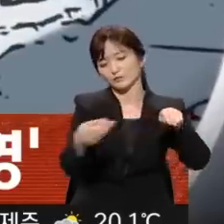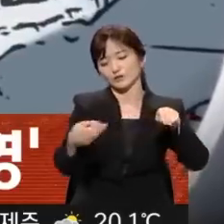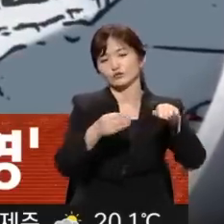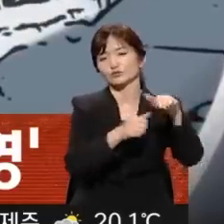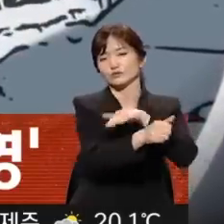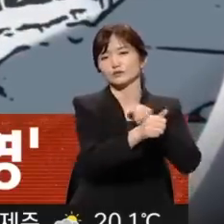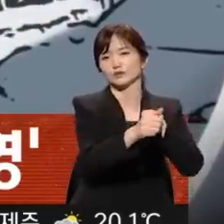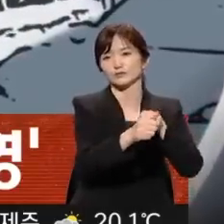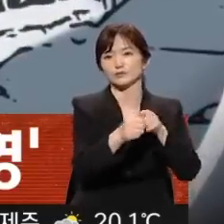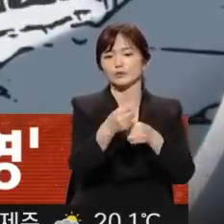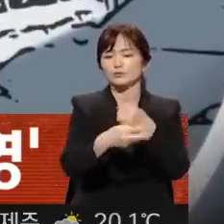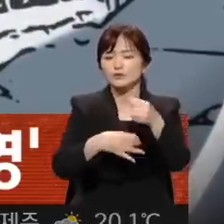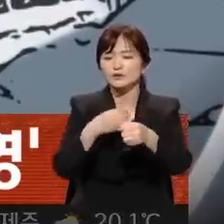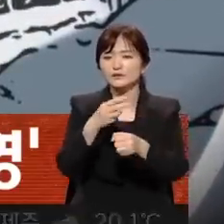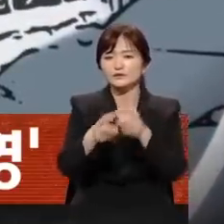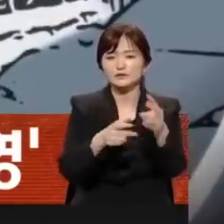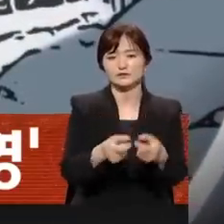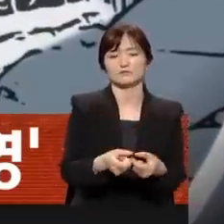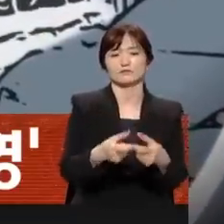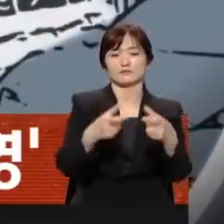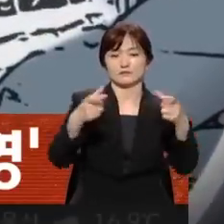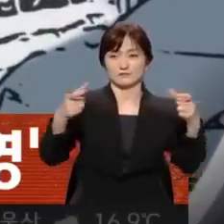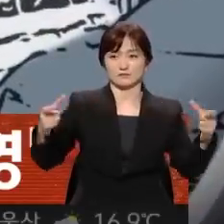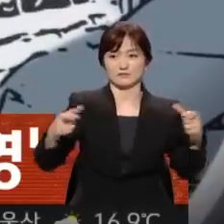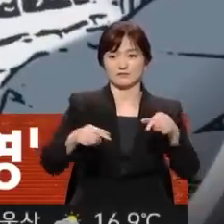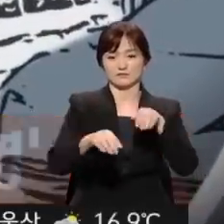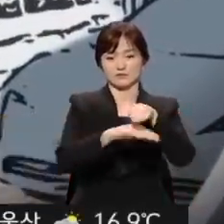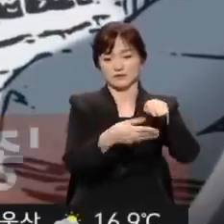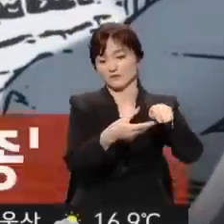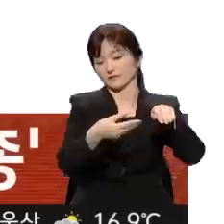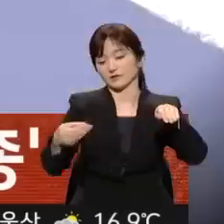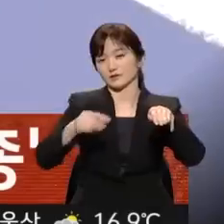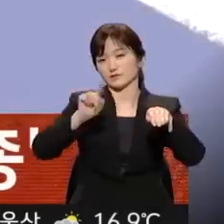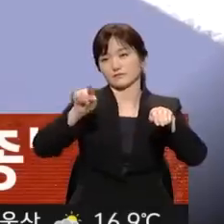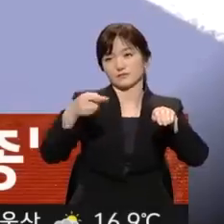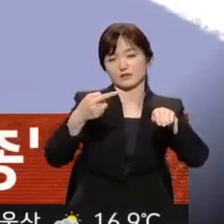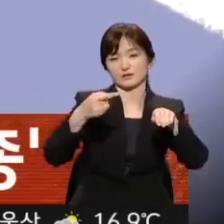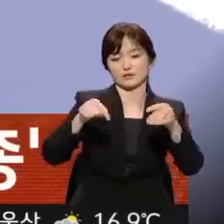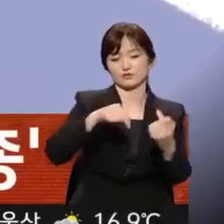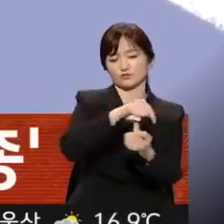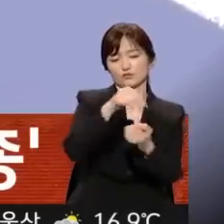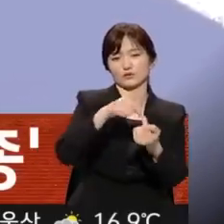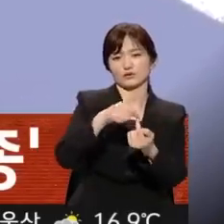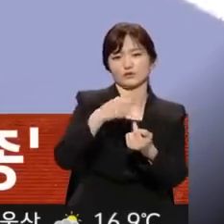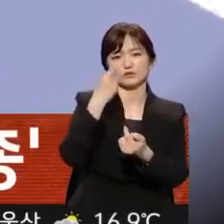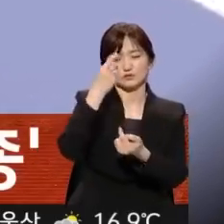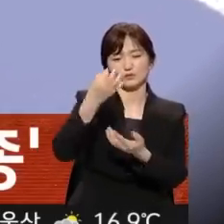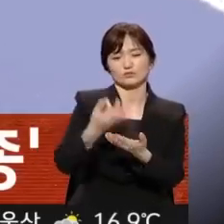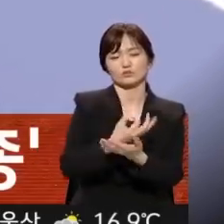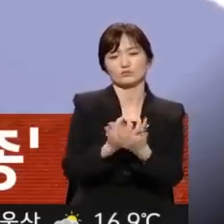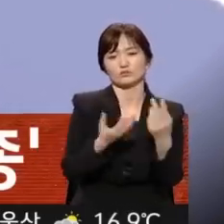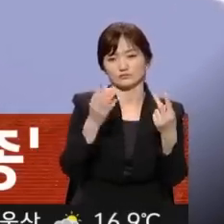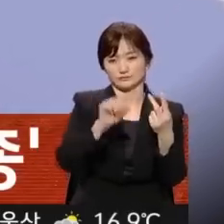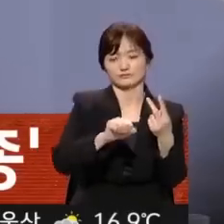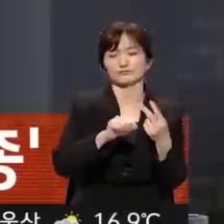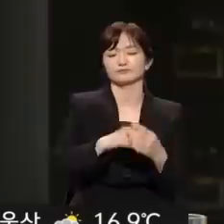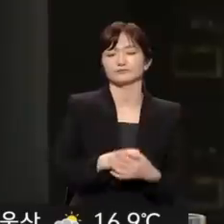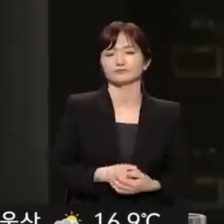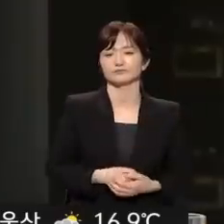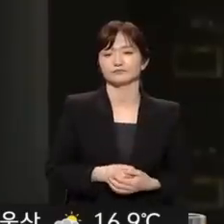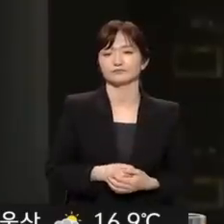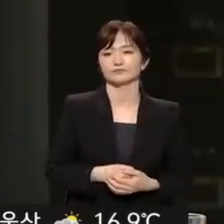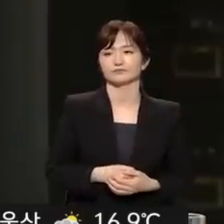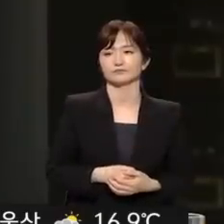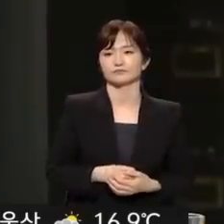이 사업을 아주 크게 키워서 렌트카 한 100대 정도를 굴리면서 월 2억을 벌고 있었습니다. 자, 일단 뭐